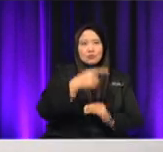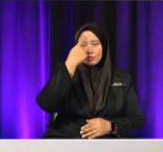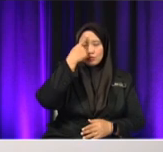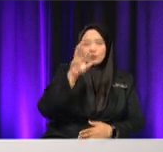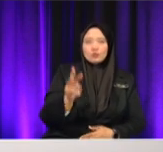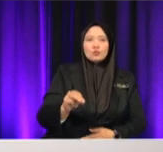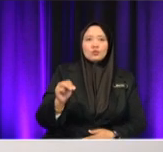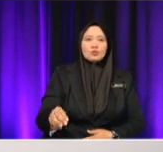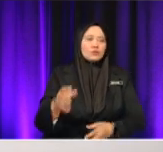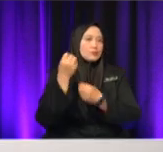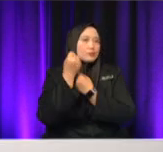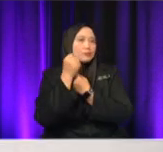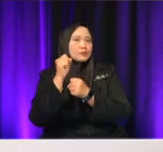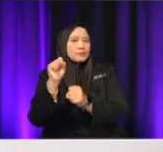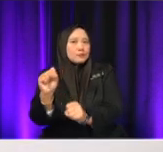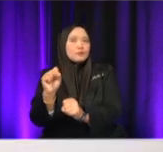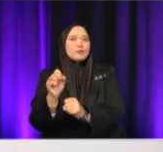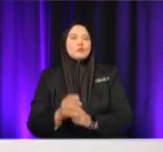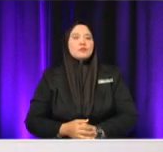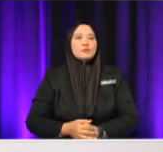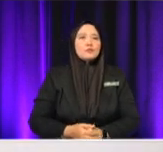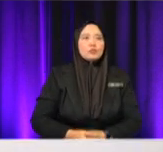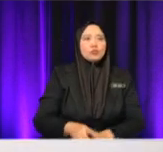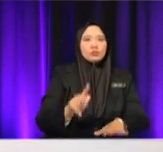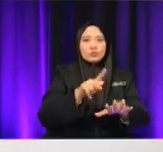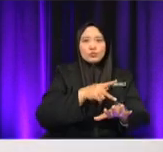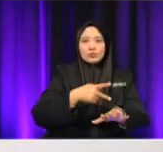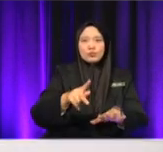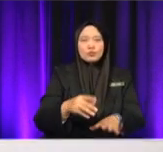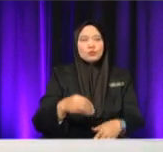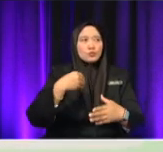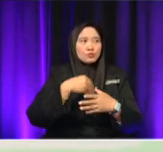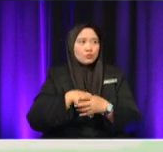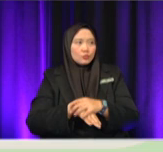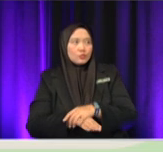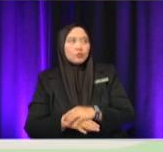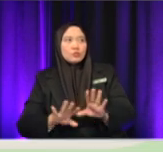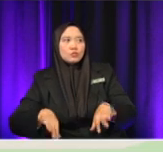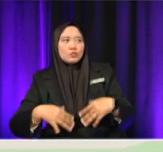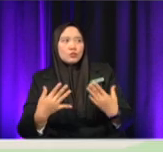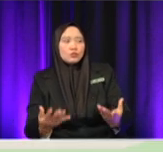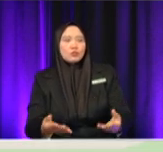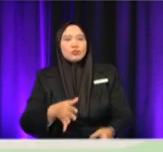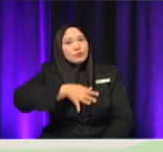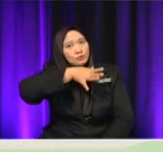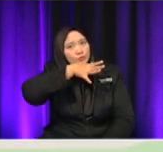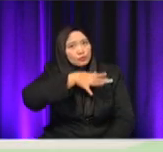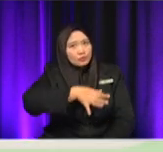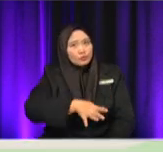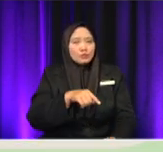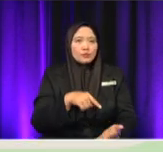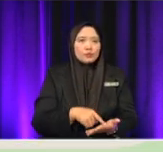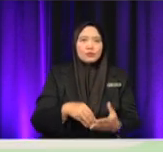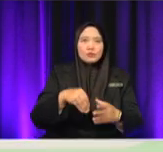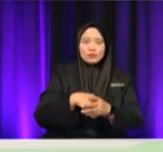muda dalam pantun tersebut Ki masukkanlah juga Ah macam mana Rasulullah ini ee dalam